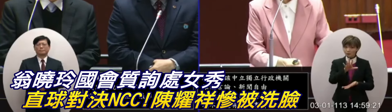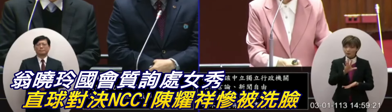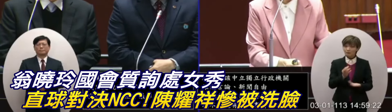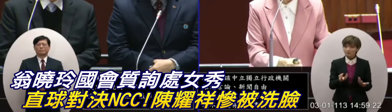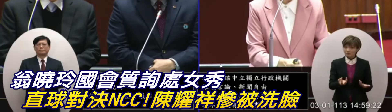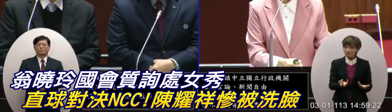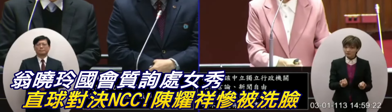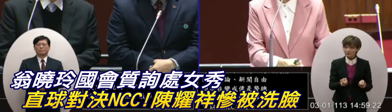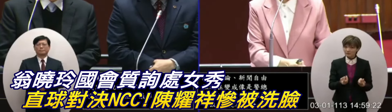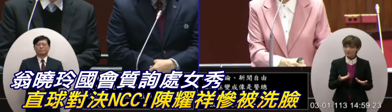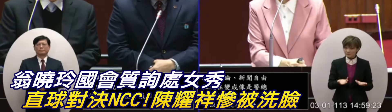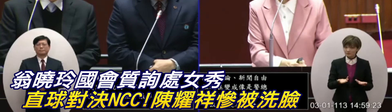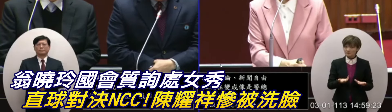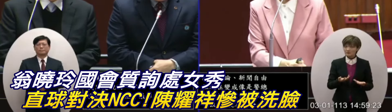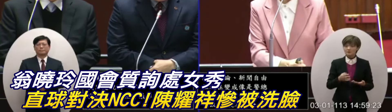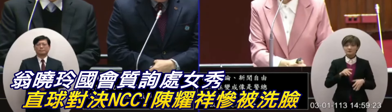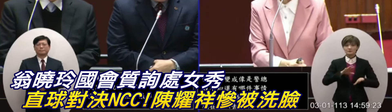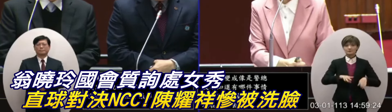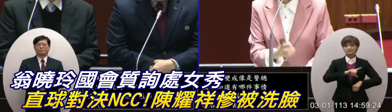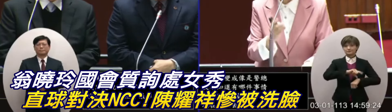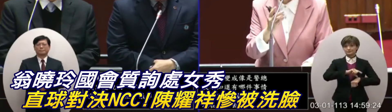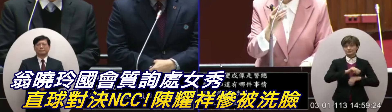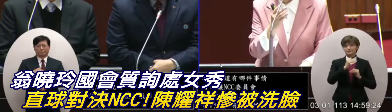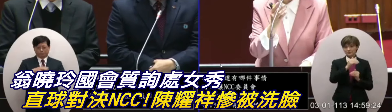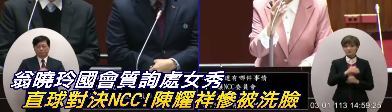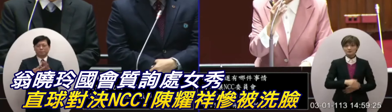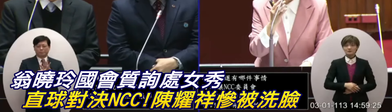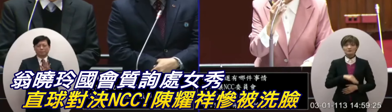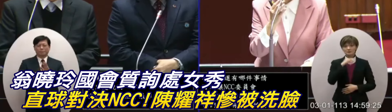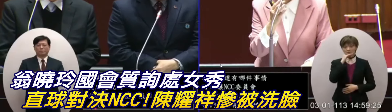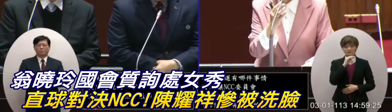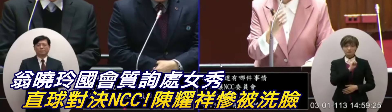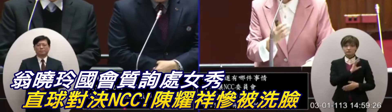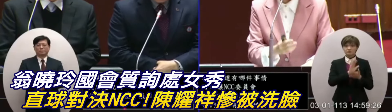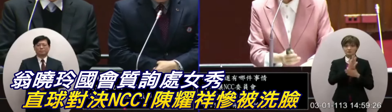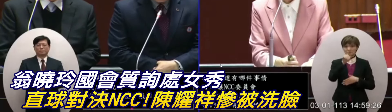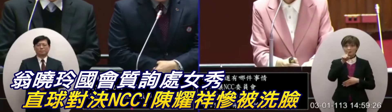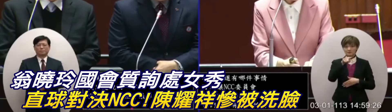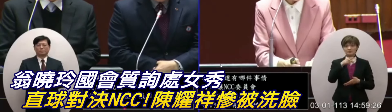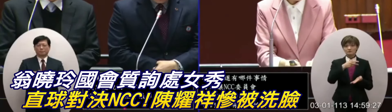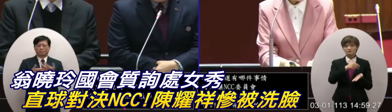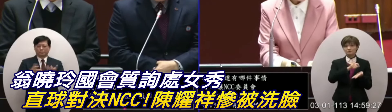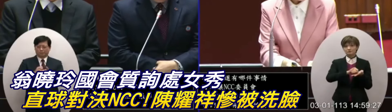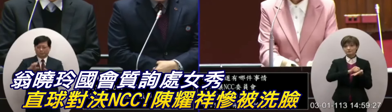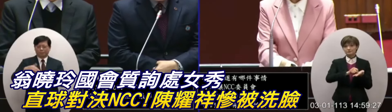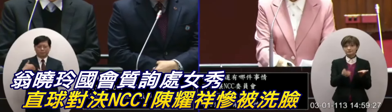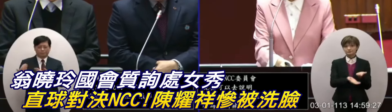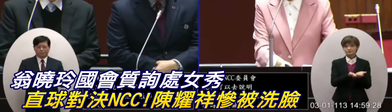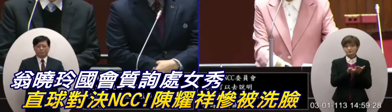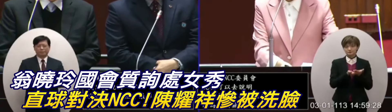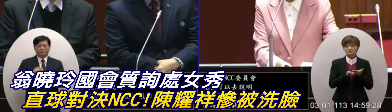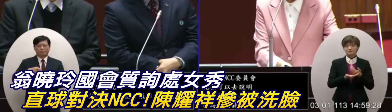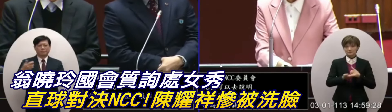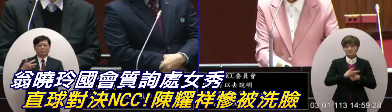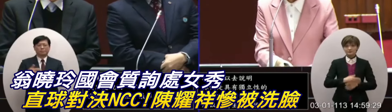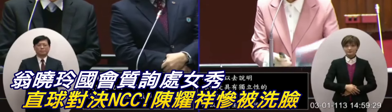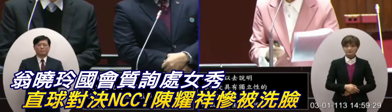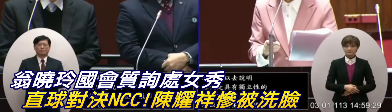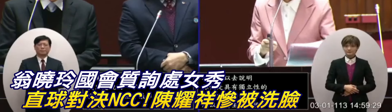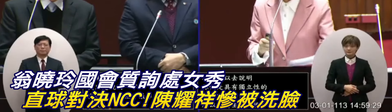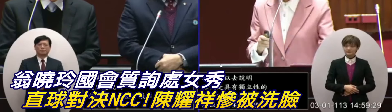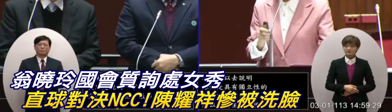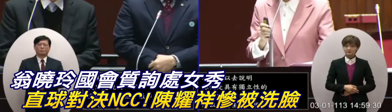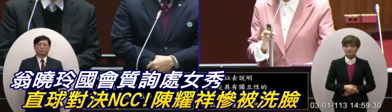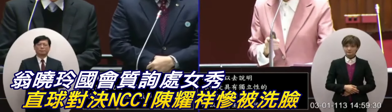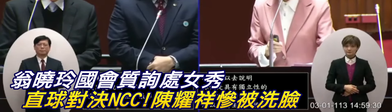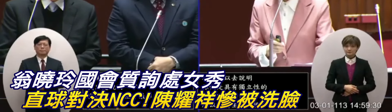以呢，还请主委之后 我们 会您可以提供您的书面报告来证明你的独立性。 我们业务报告的时候欢迎委员的提问。 好的，那么现在是这样子的，